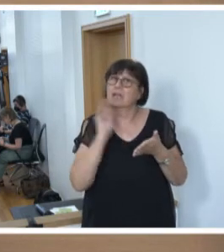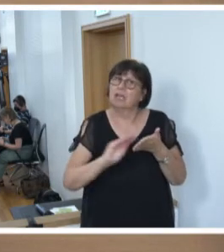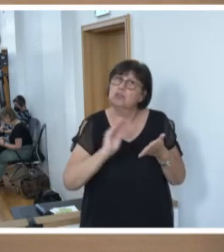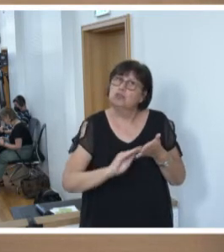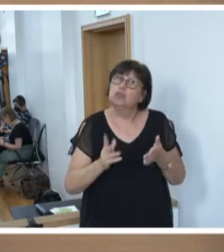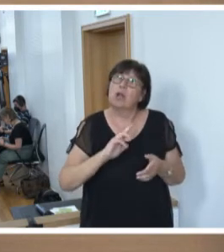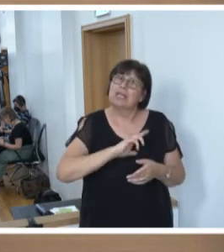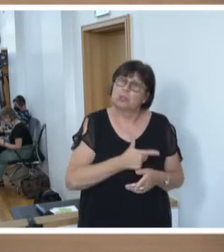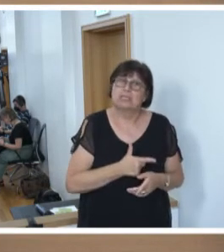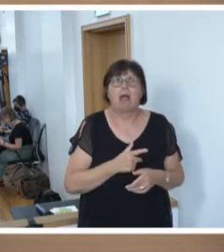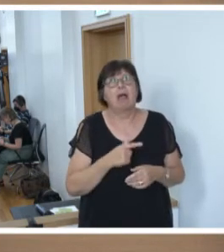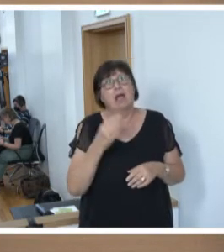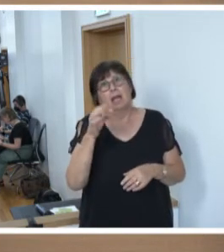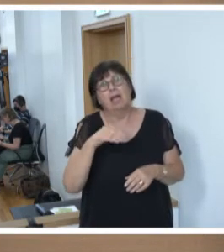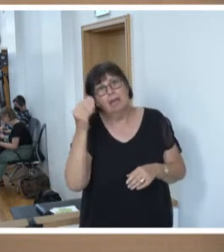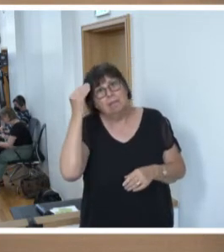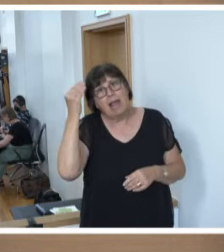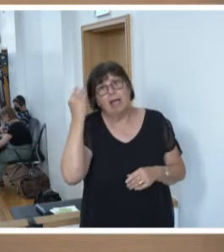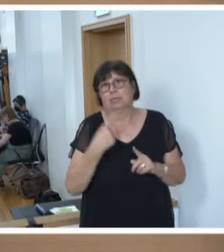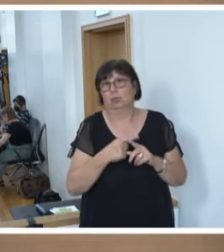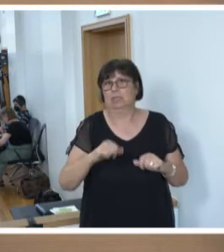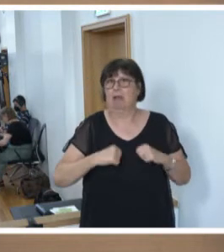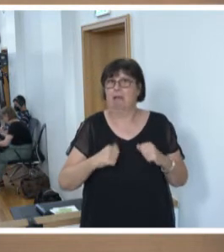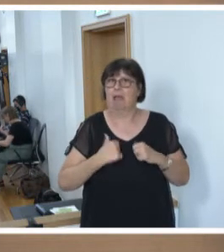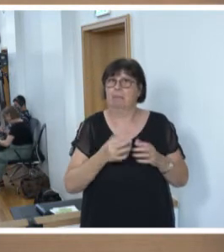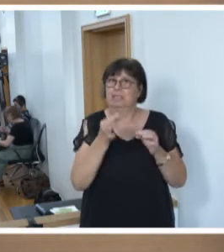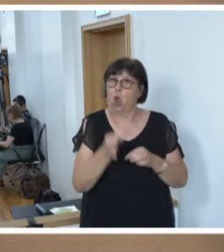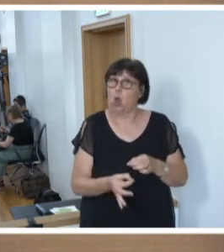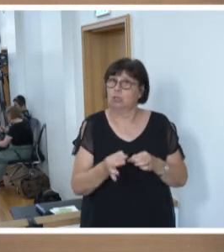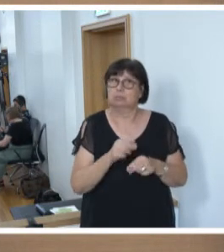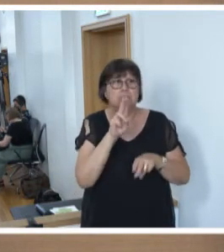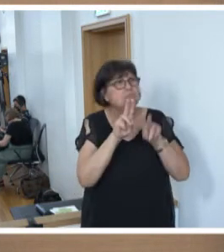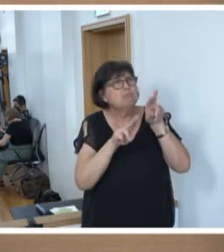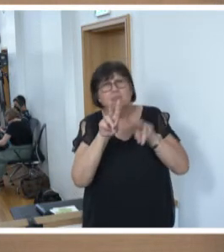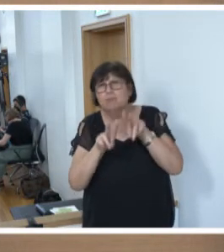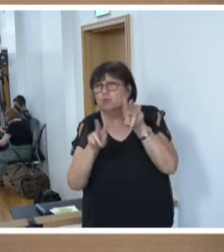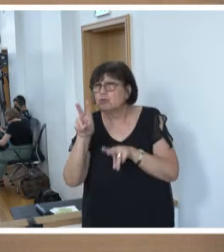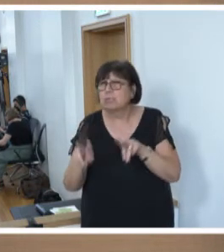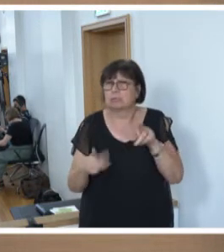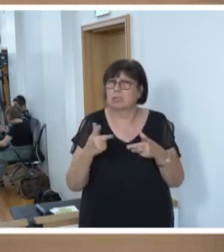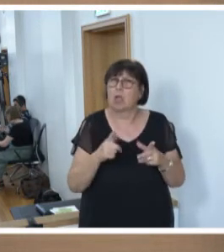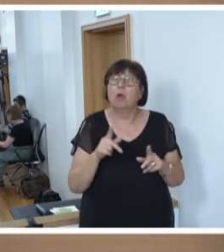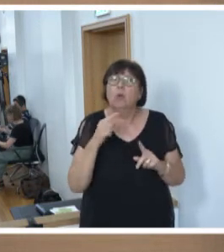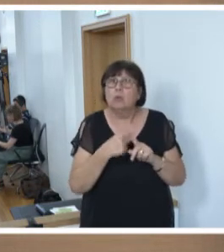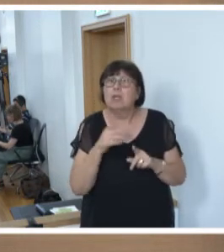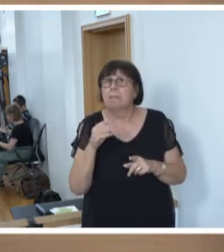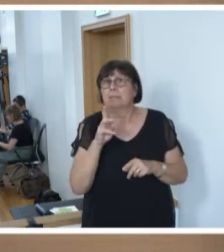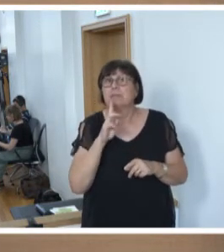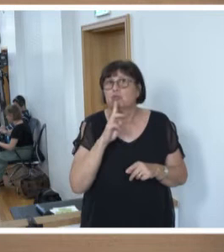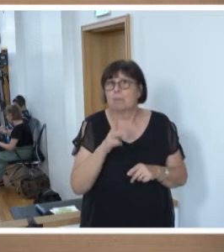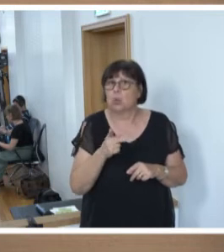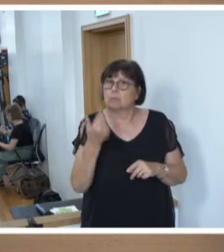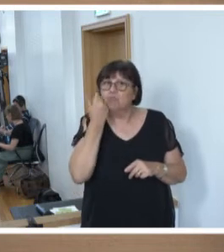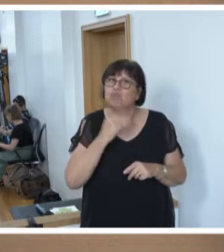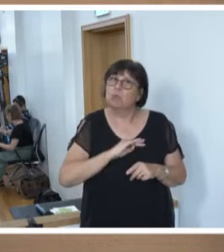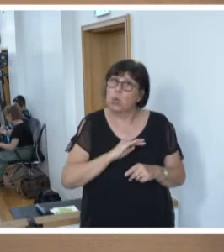sozialer Lern- und Lebensort. Schule ist multiprofessionell und Schulen sind mitbestimmt. Liebe Kolleginnen und Kollegen, in